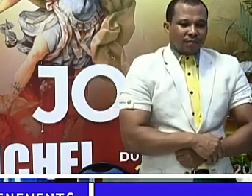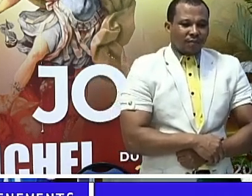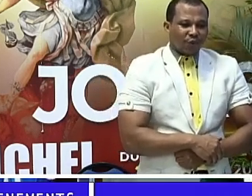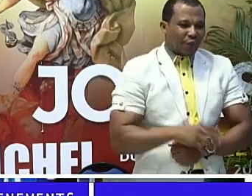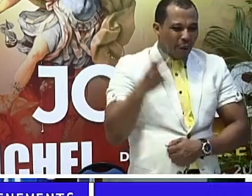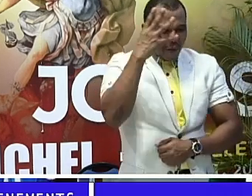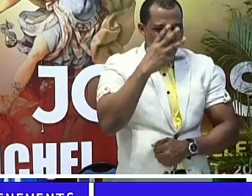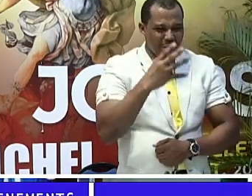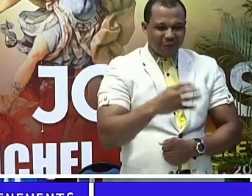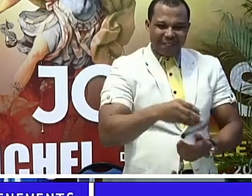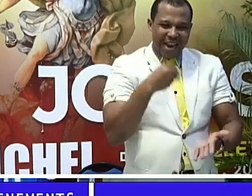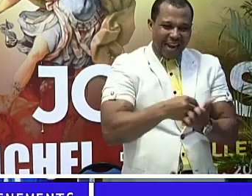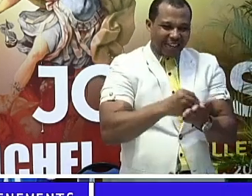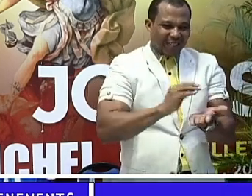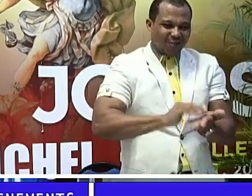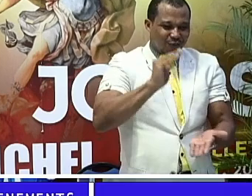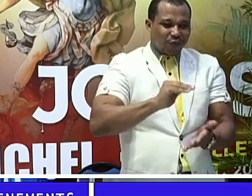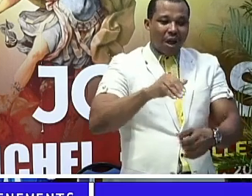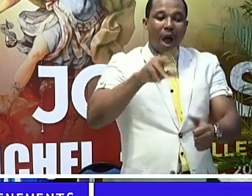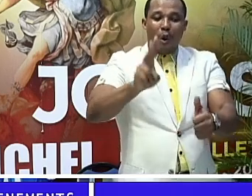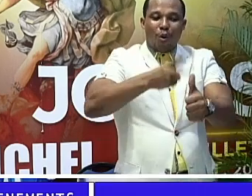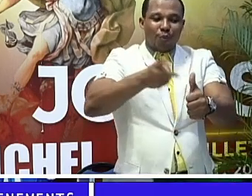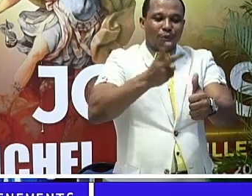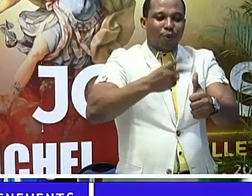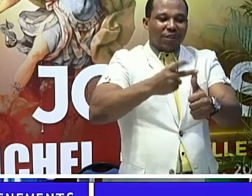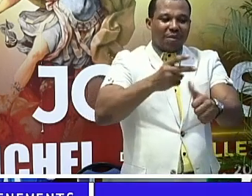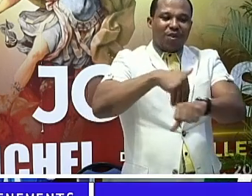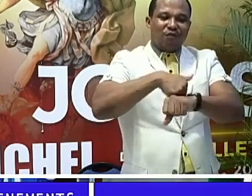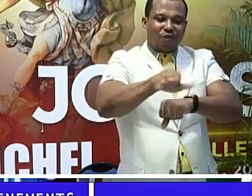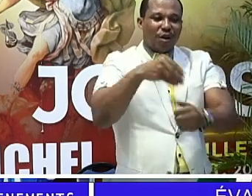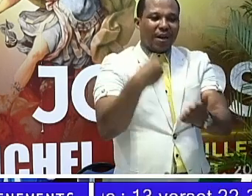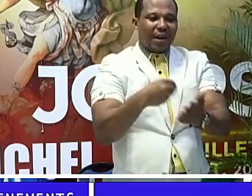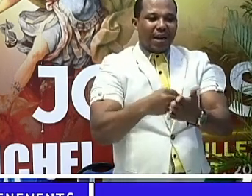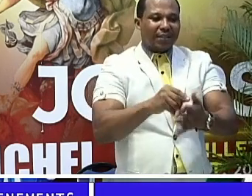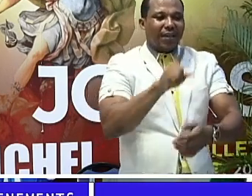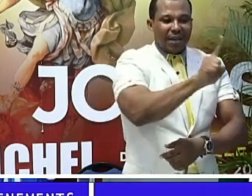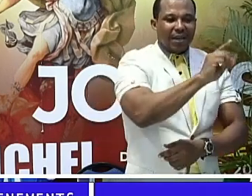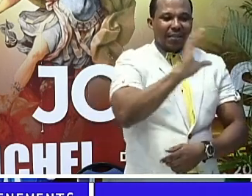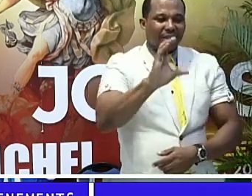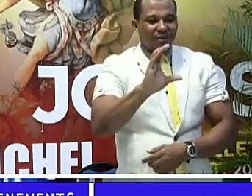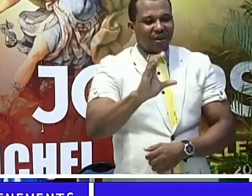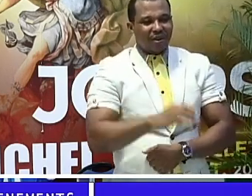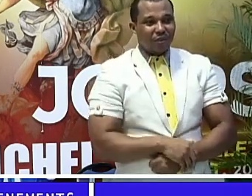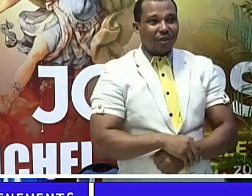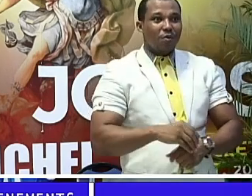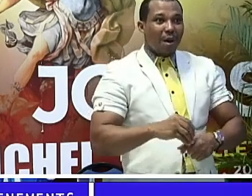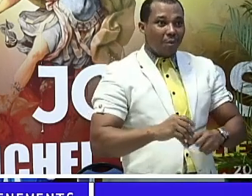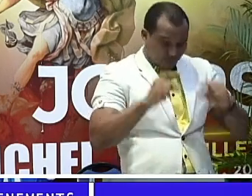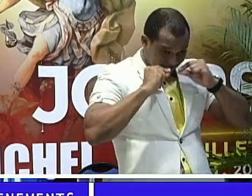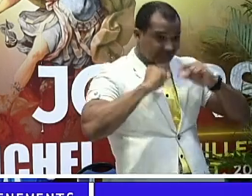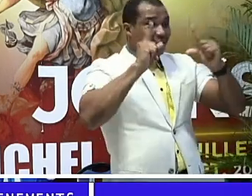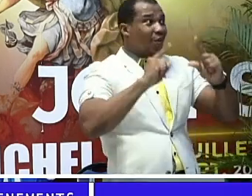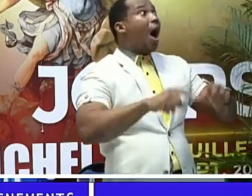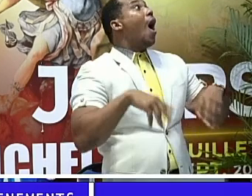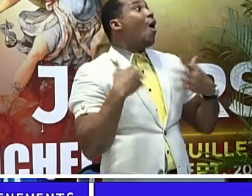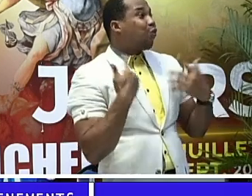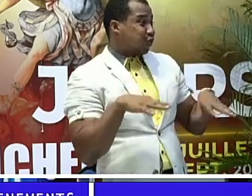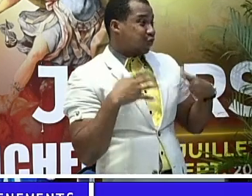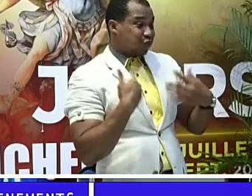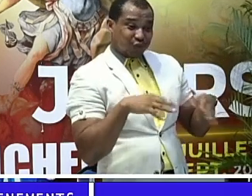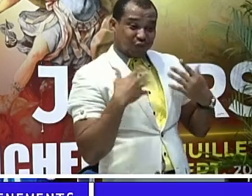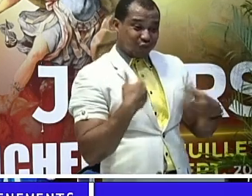cop deuxième transfert $100 oui. Mais les gens qui ont cherché. Quand ils ont commencé, chérie, comment est-ce que ma vie,